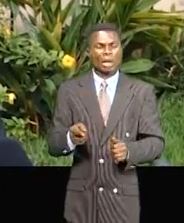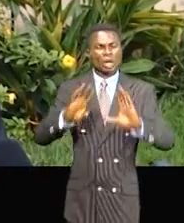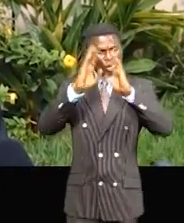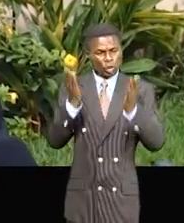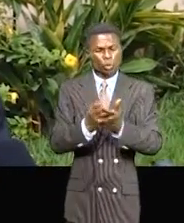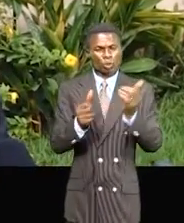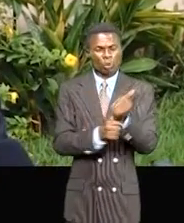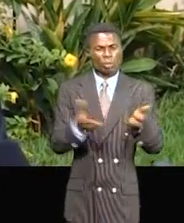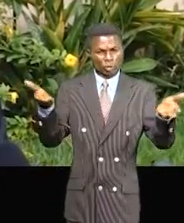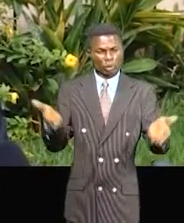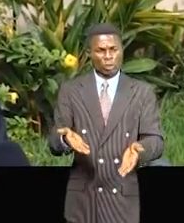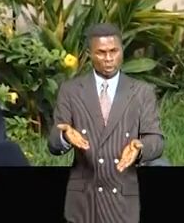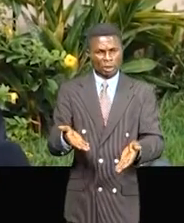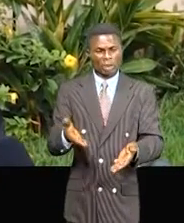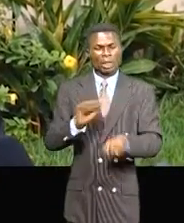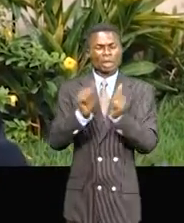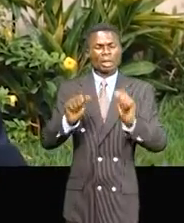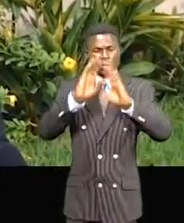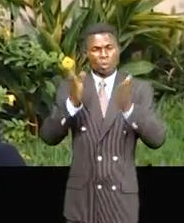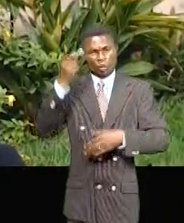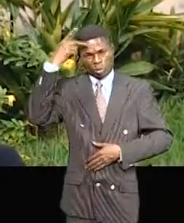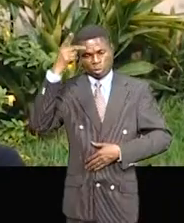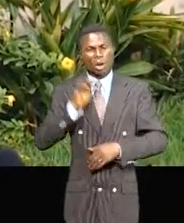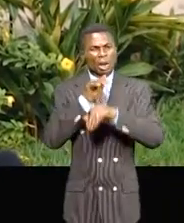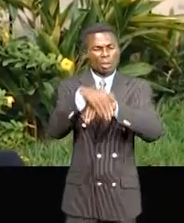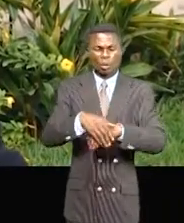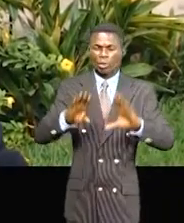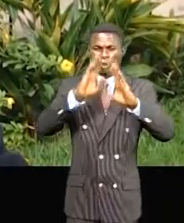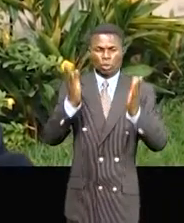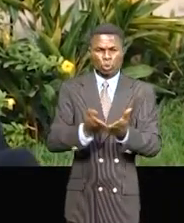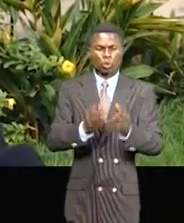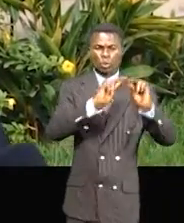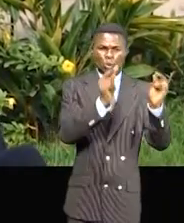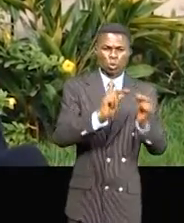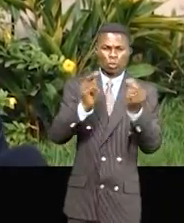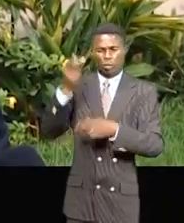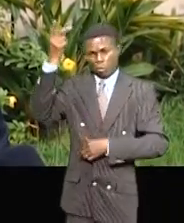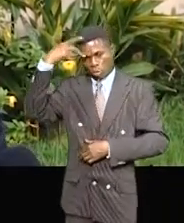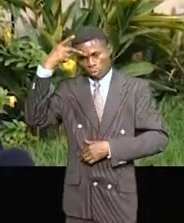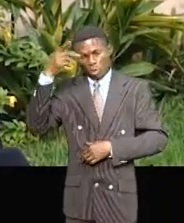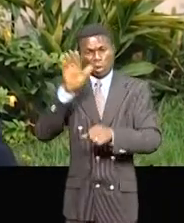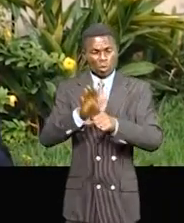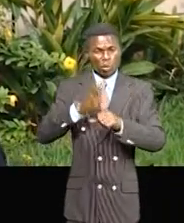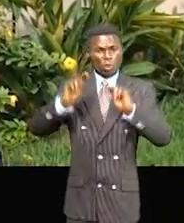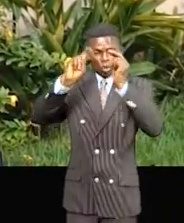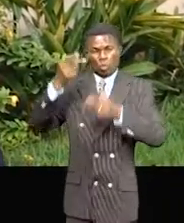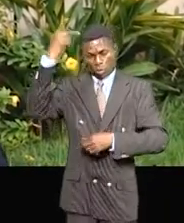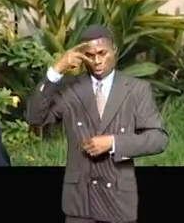parle de géopolitique, on parle de la participation de toutes les forces politiques. Et aujourd'hui, nous en avons plusieurs qui ont